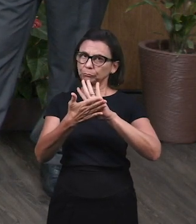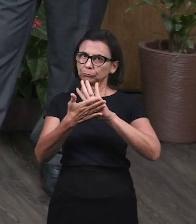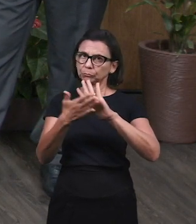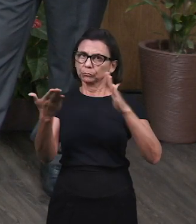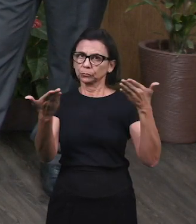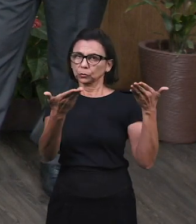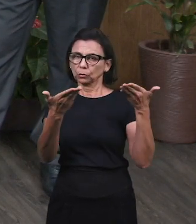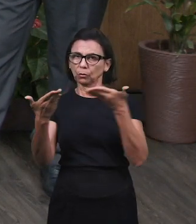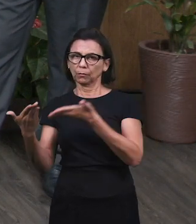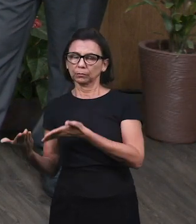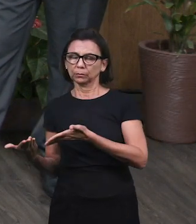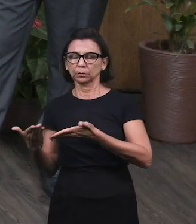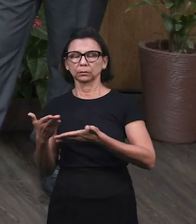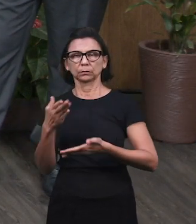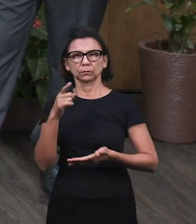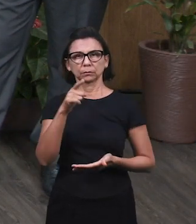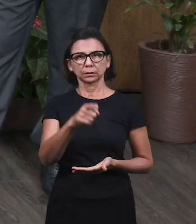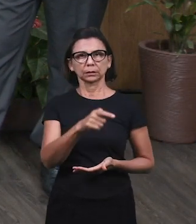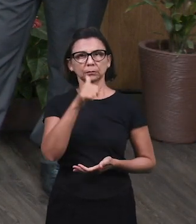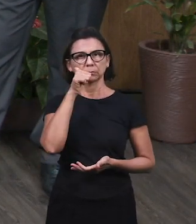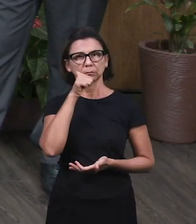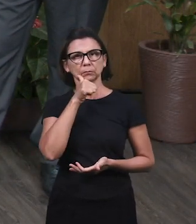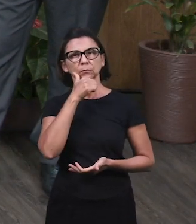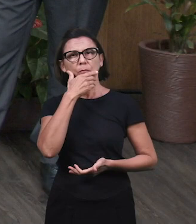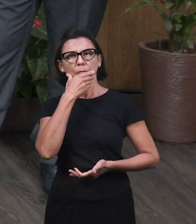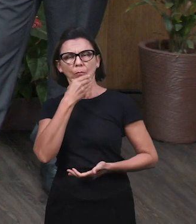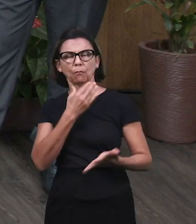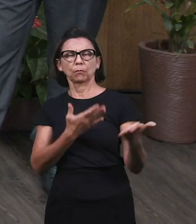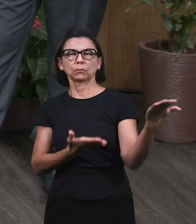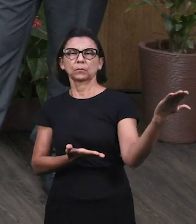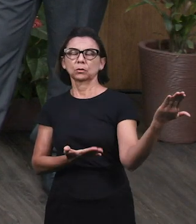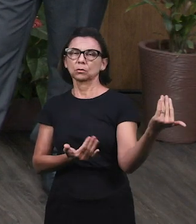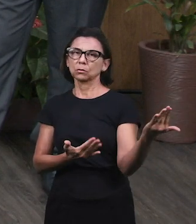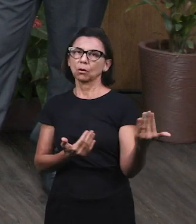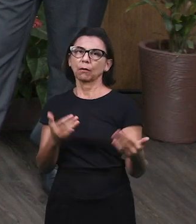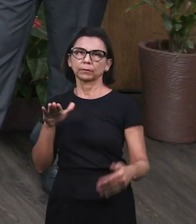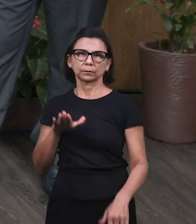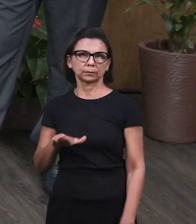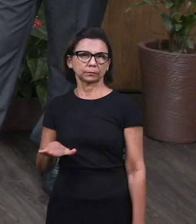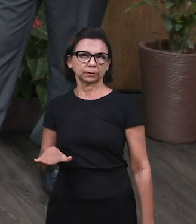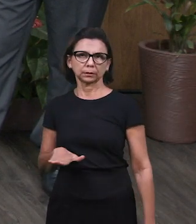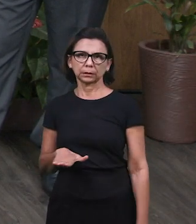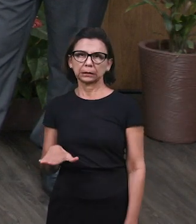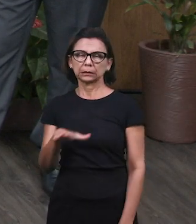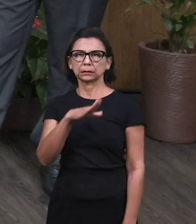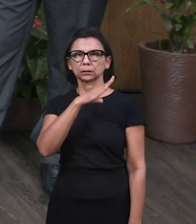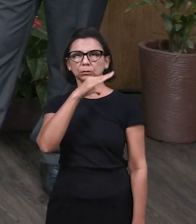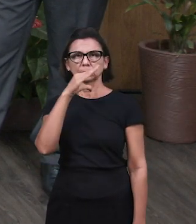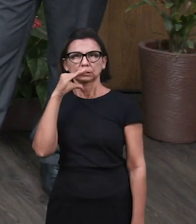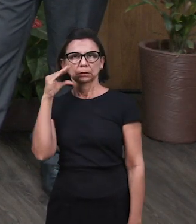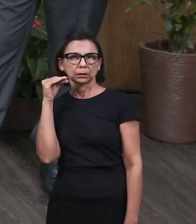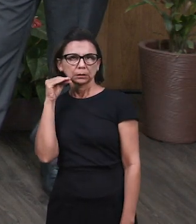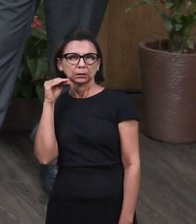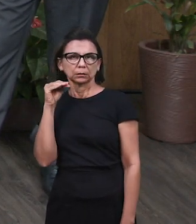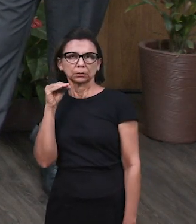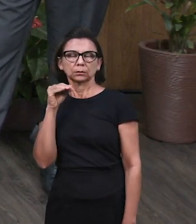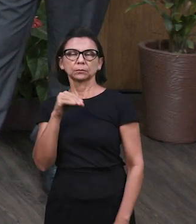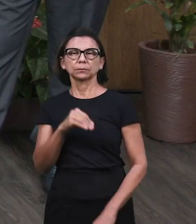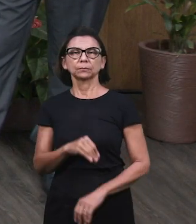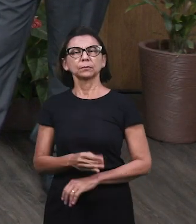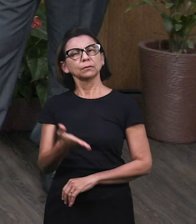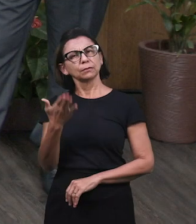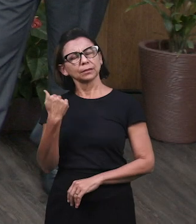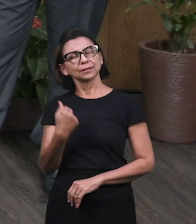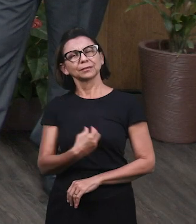madame, le jeune, l'enfant, adolescent, à participer de cette louange, à chanter cette